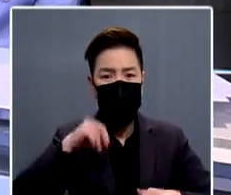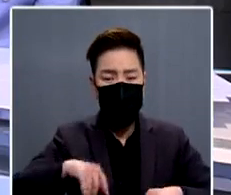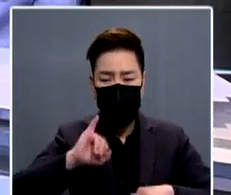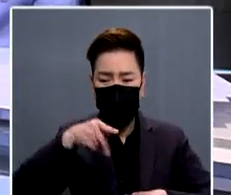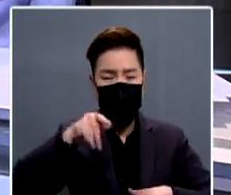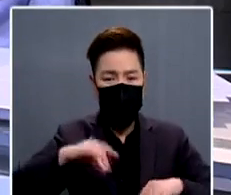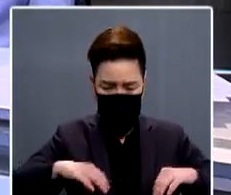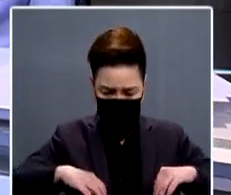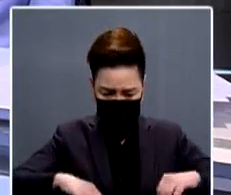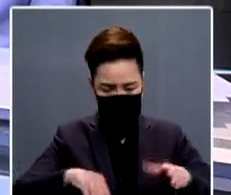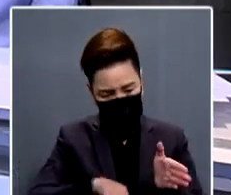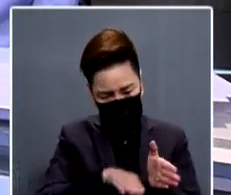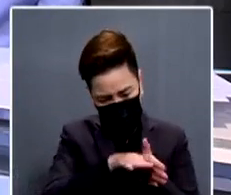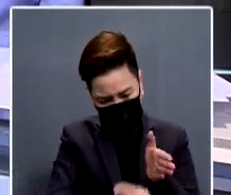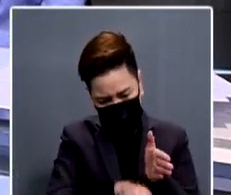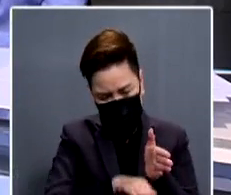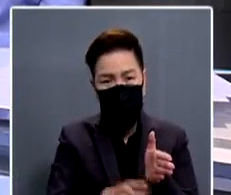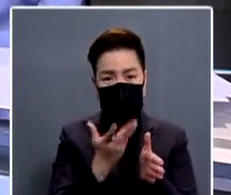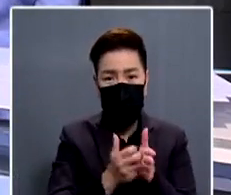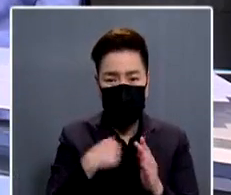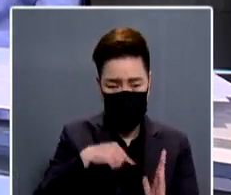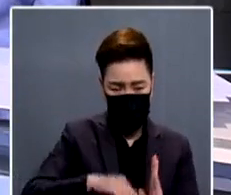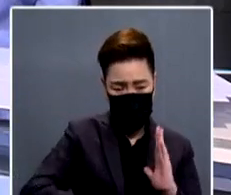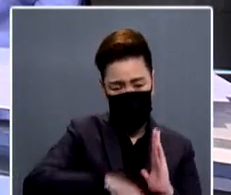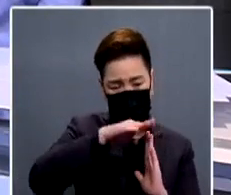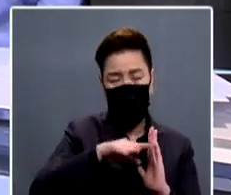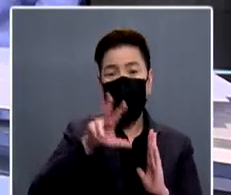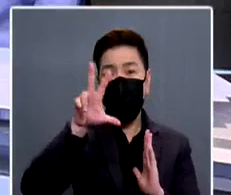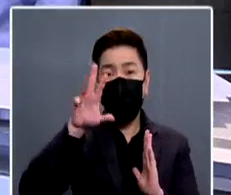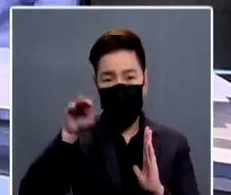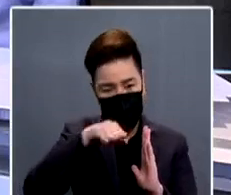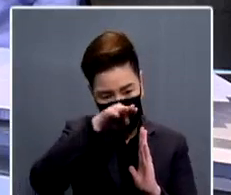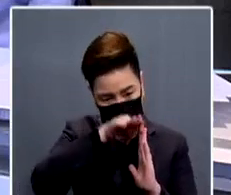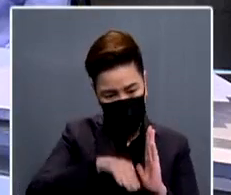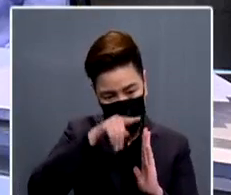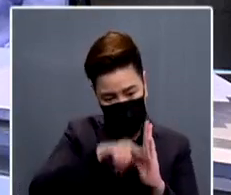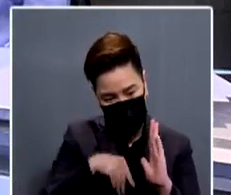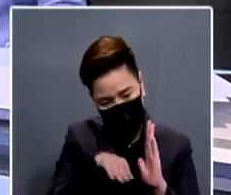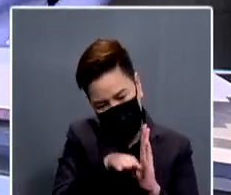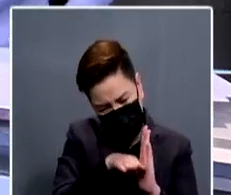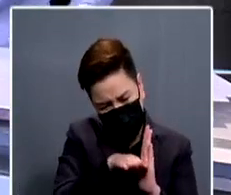าอยู่ประมาณอีกเมตรครึ่งเพราะฉะนั้นเนี่ยจาก3เมตรเนี่ยนะมันมีพื้นที่อีกครึ่งนึงอะนะที่จะรองรับน้ำได้อยู่ตอนนี้นะคะ โอเค